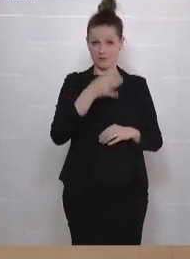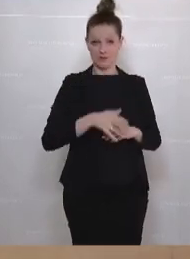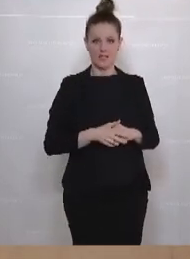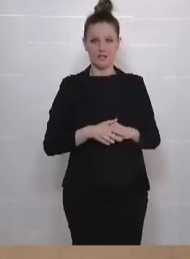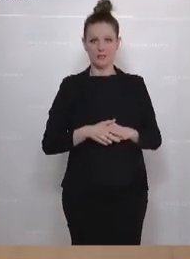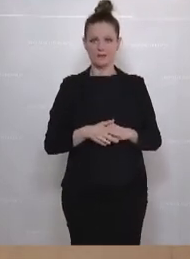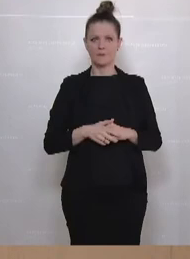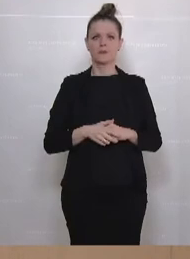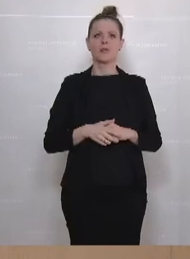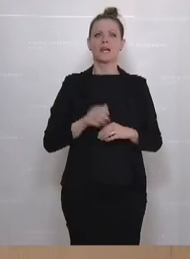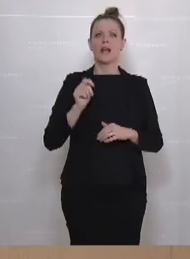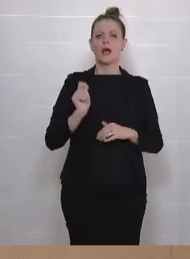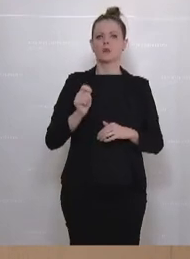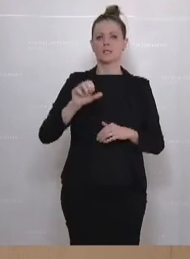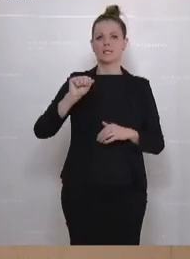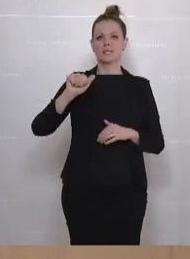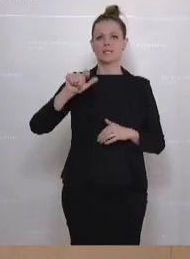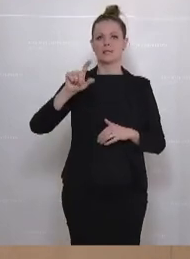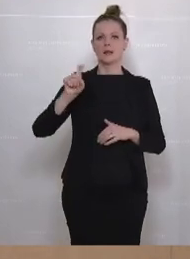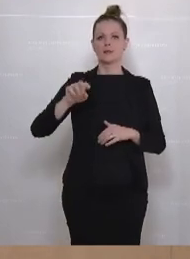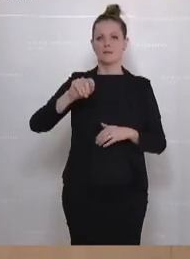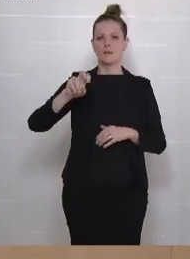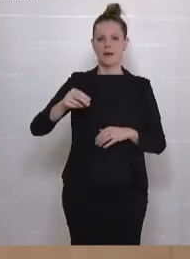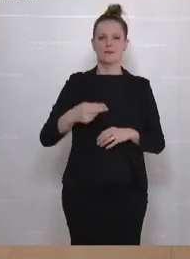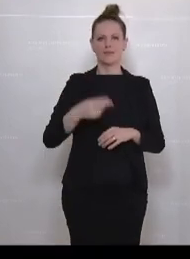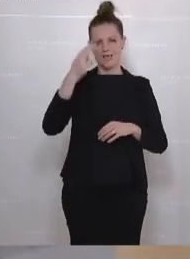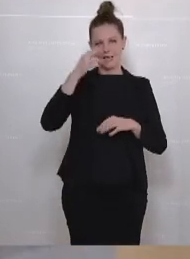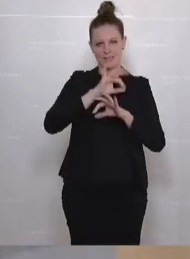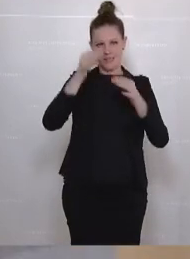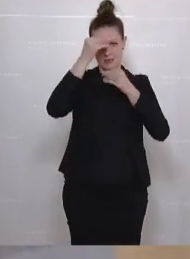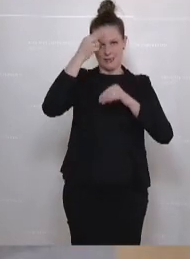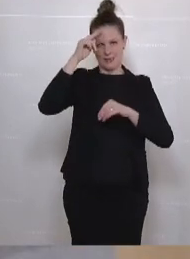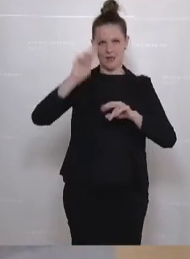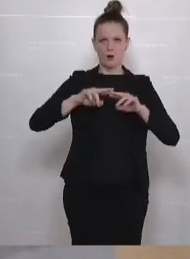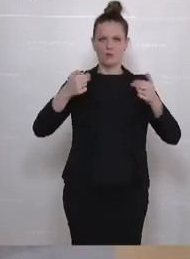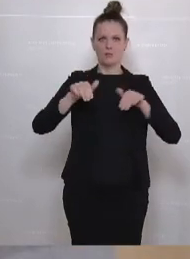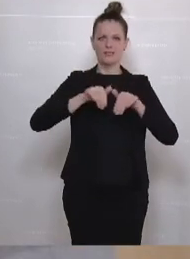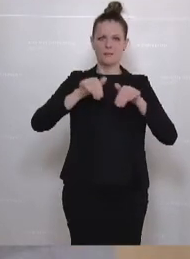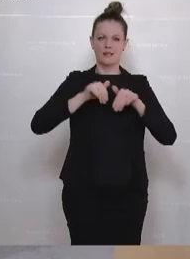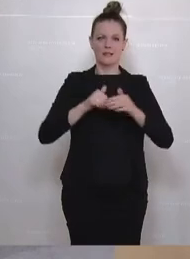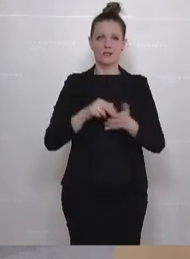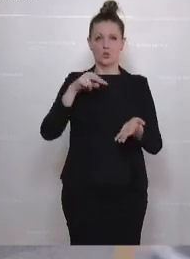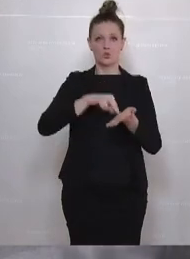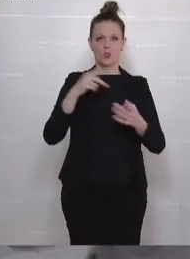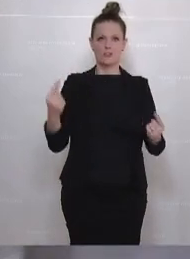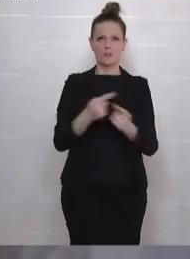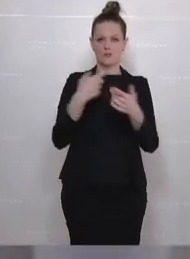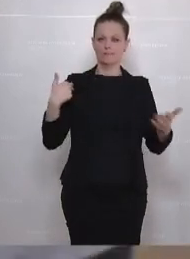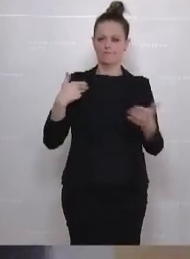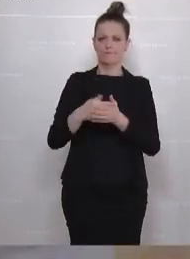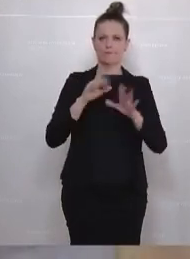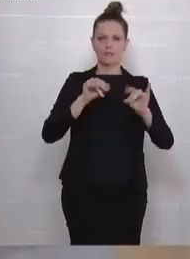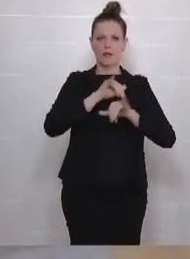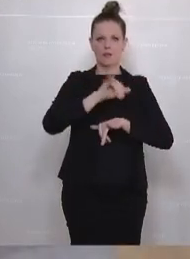Abgeordnete Salzmann. Sehr geehrter Herr Bundesminister, der Konflikt in Syrien besteht ja seit mittlerweile mehr als